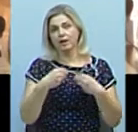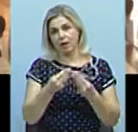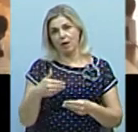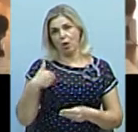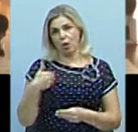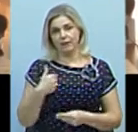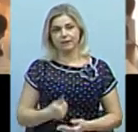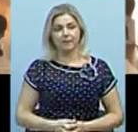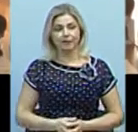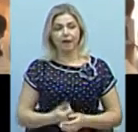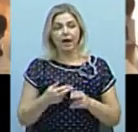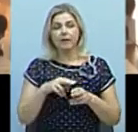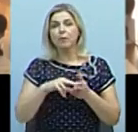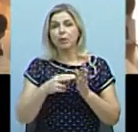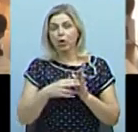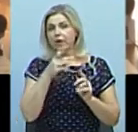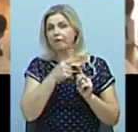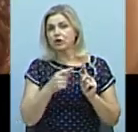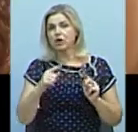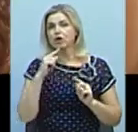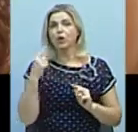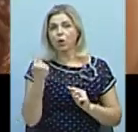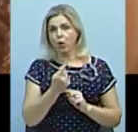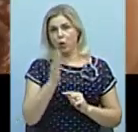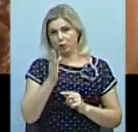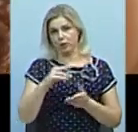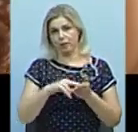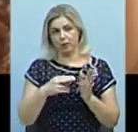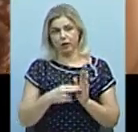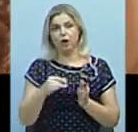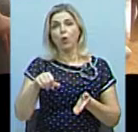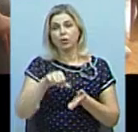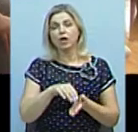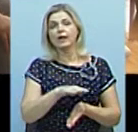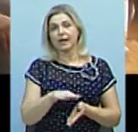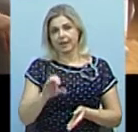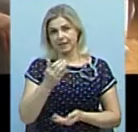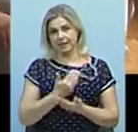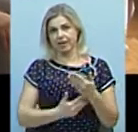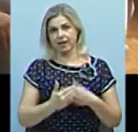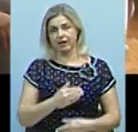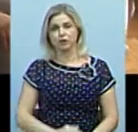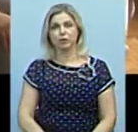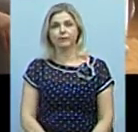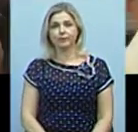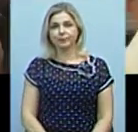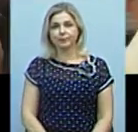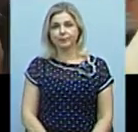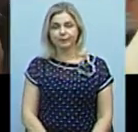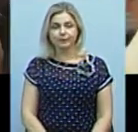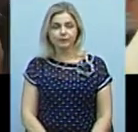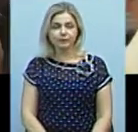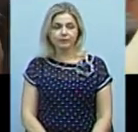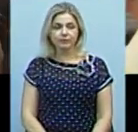Проект реалізовуватиметься протягом року. Участь візьмуть півсотні родин, де є діти з інвалідністю. Світлана Кльосова, Олександр Пан, телевізійні